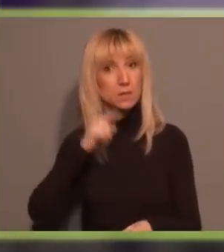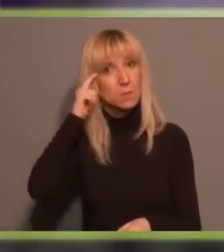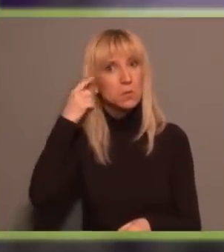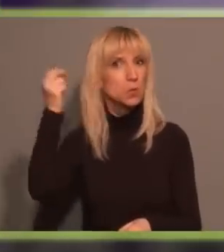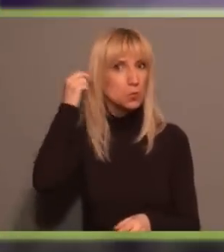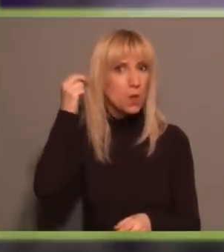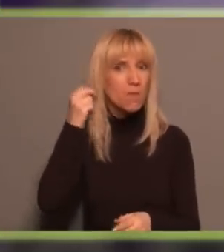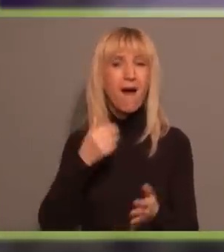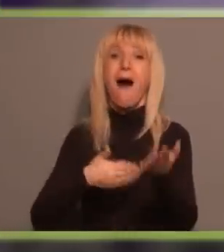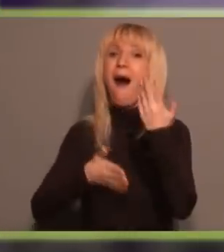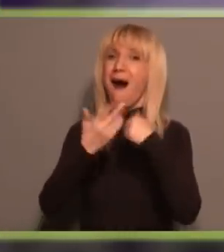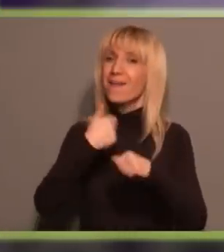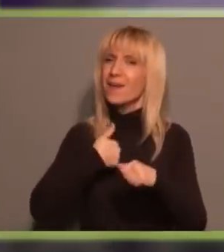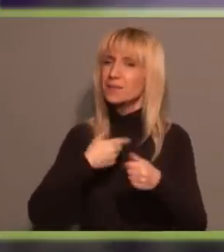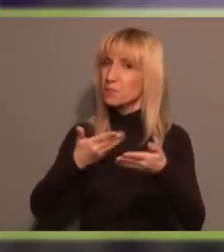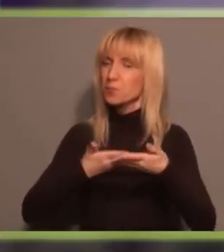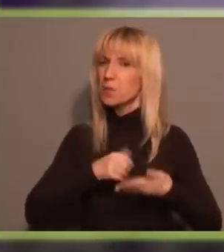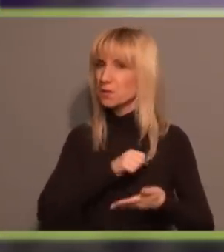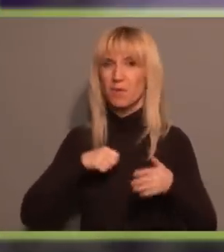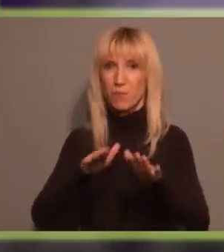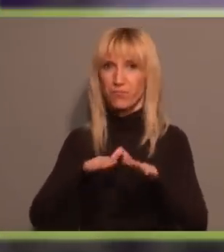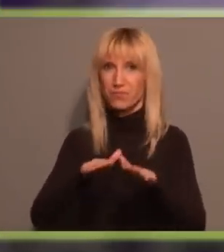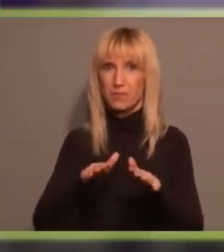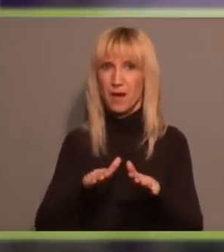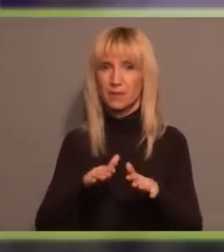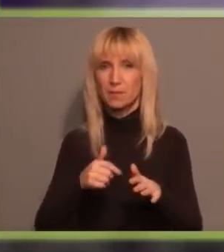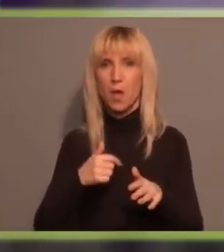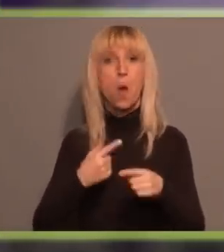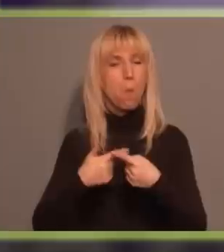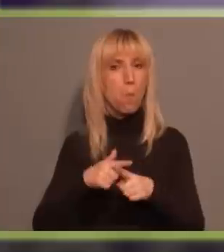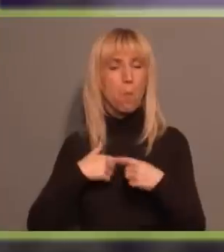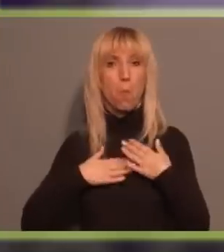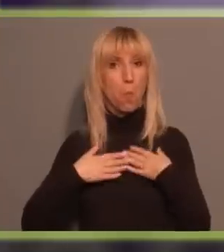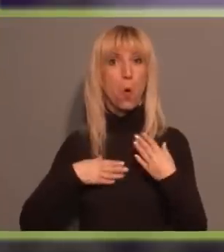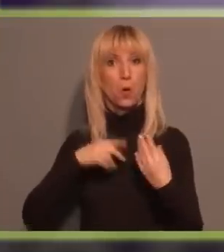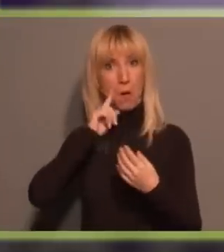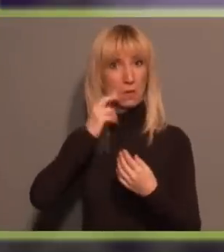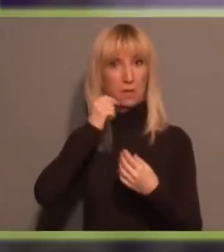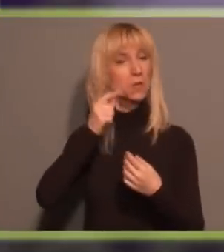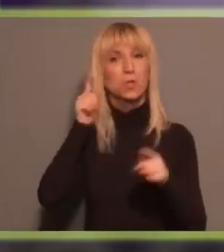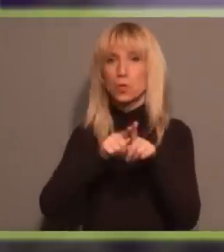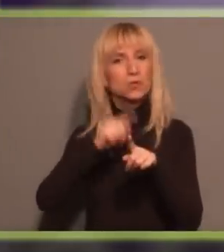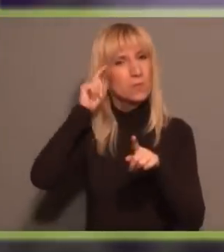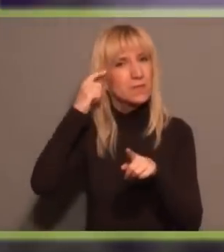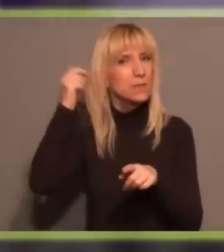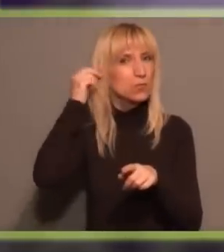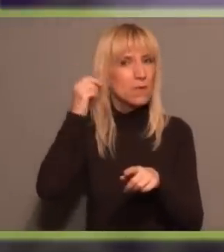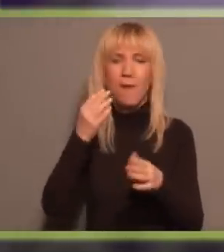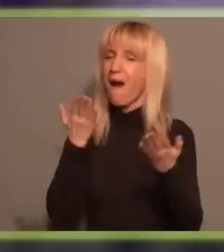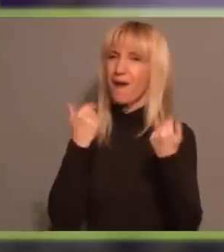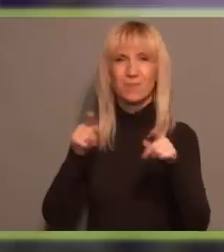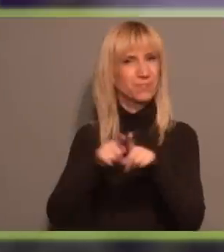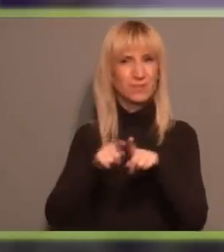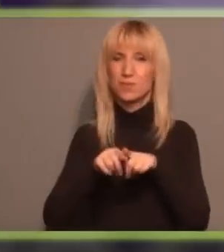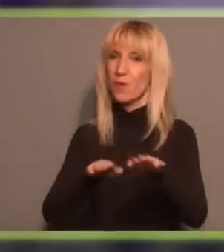čujem, a u stvari da bio vibracije. I prvi moji roditelji su mislili da čujem u nekom periodu, ali u stvari